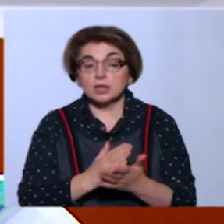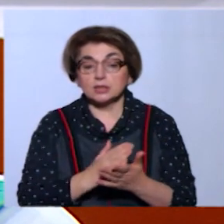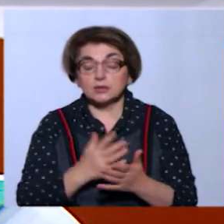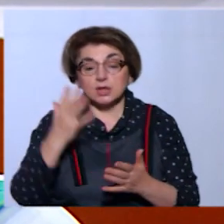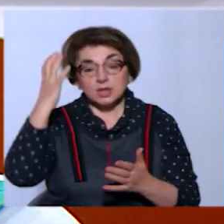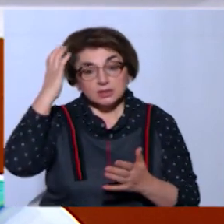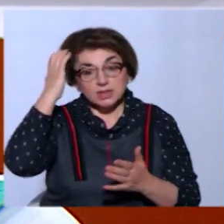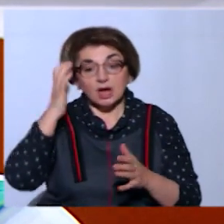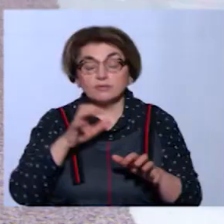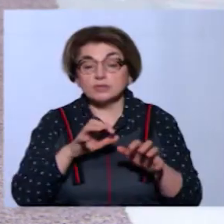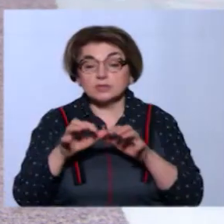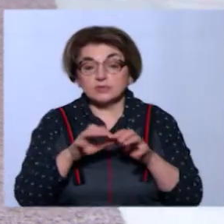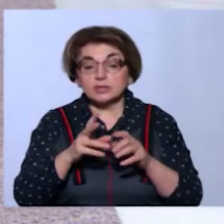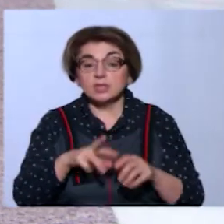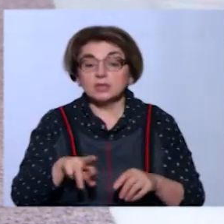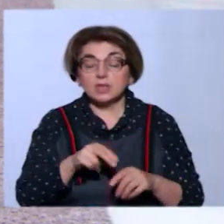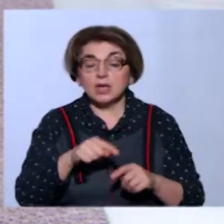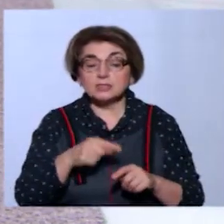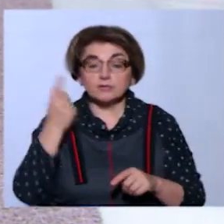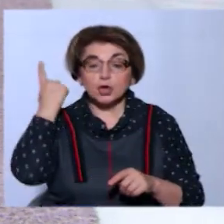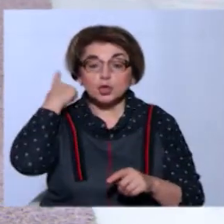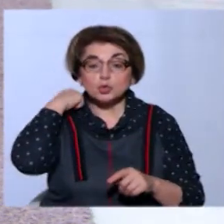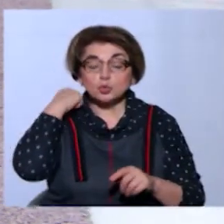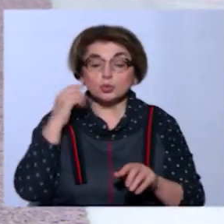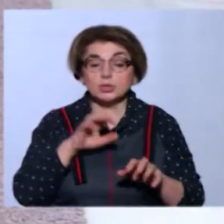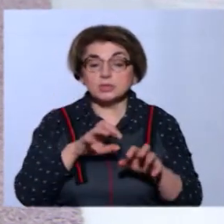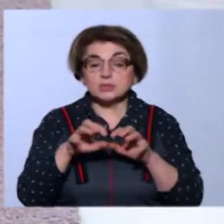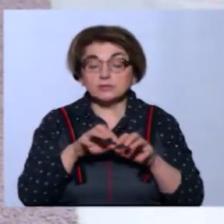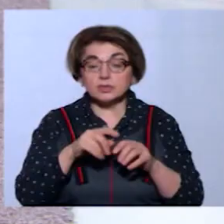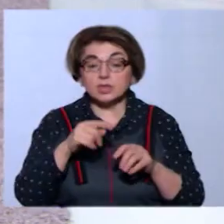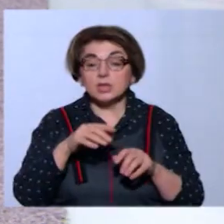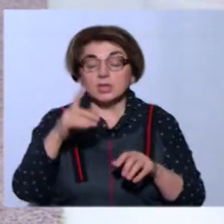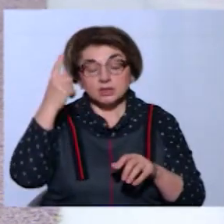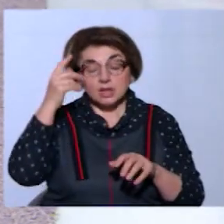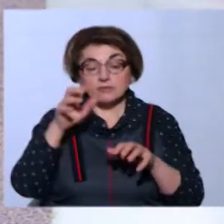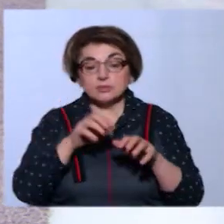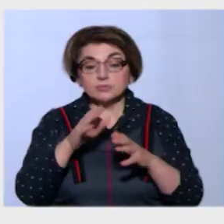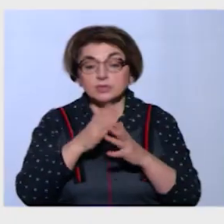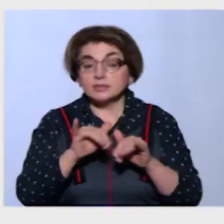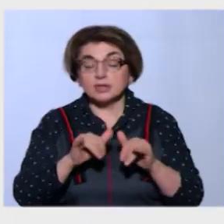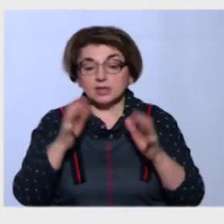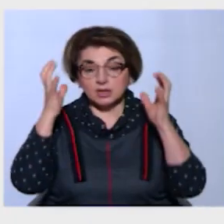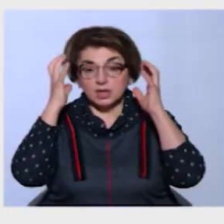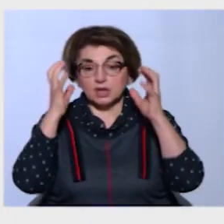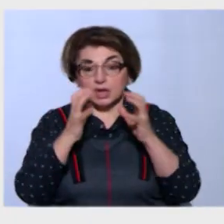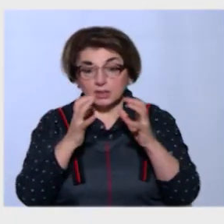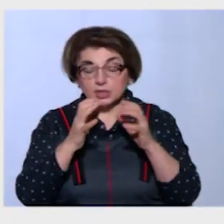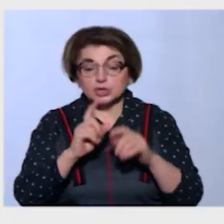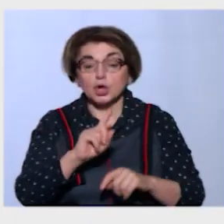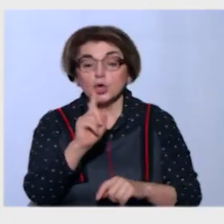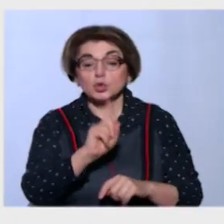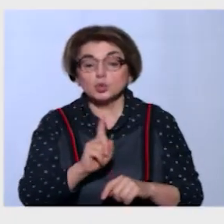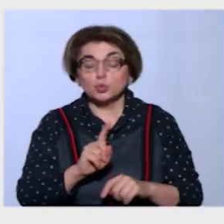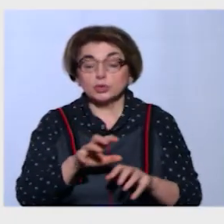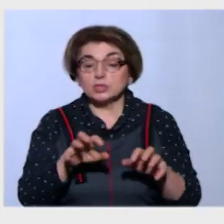თავის ტვინი და ზურგის ტვინი. თავის ტვინი მოთავსებულია ქალაზღვლებში, ზურგის ტვინი მოთავსებულია ხერხემლის